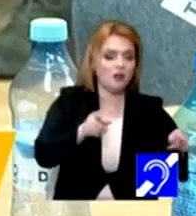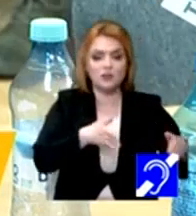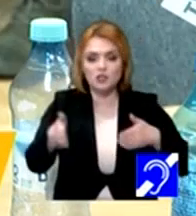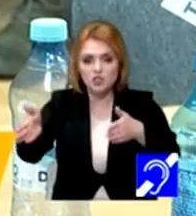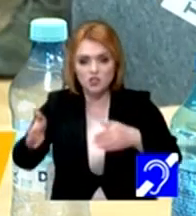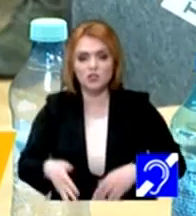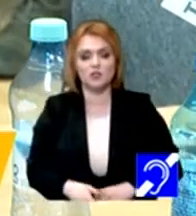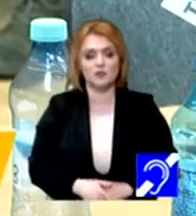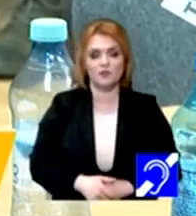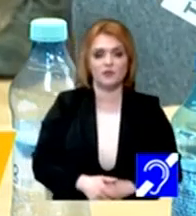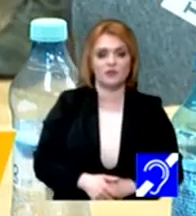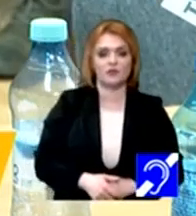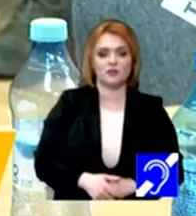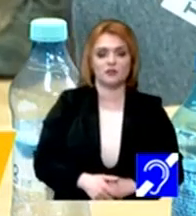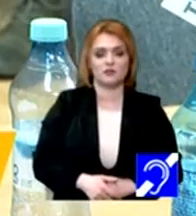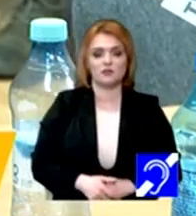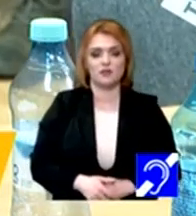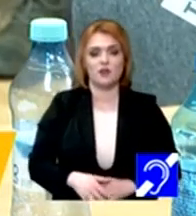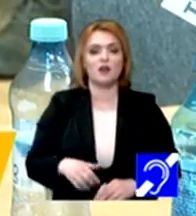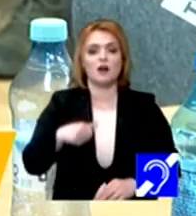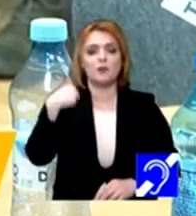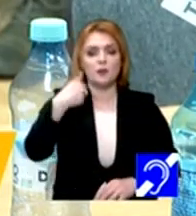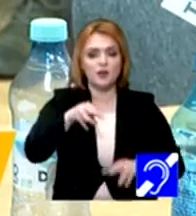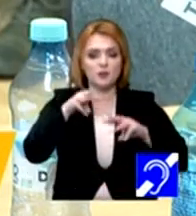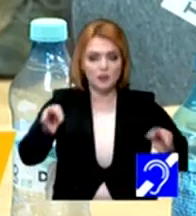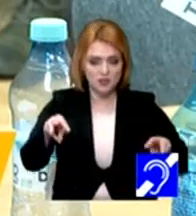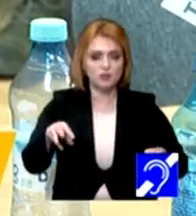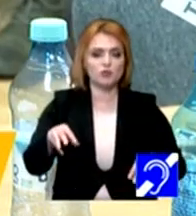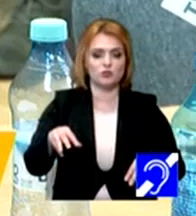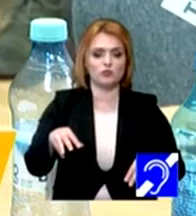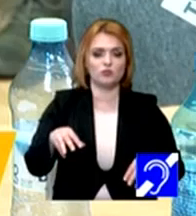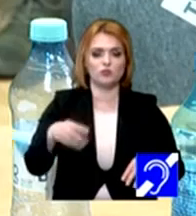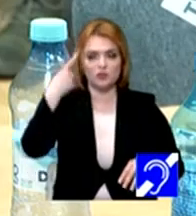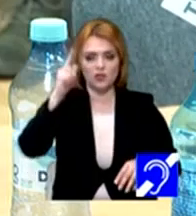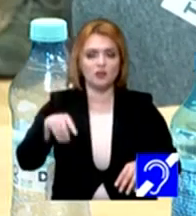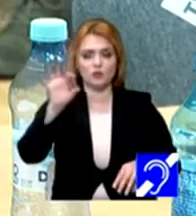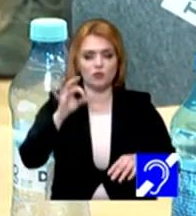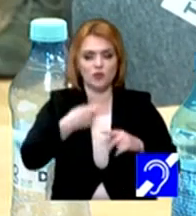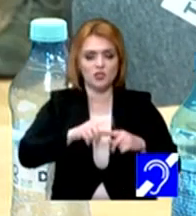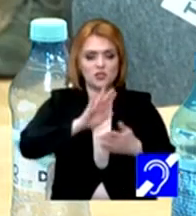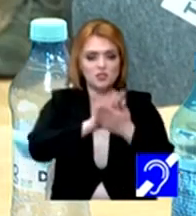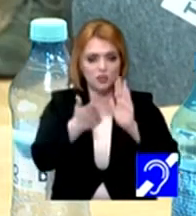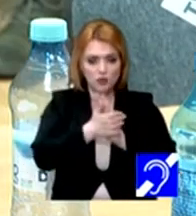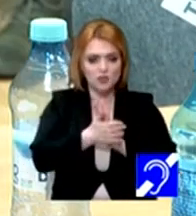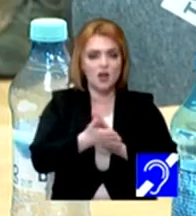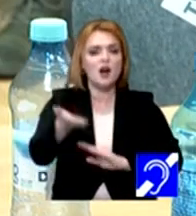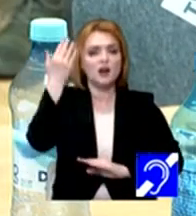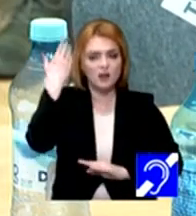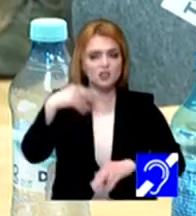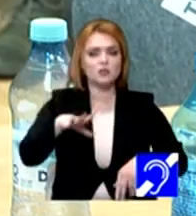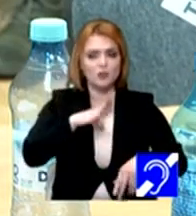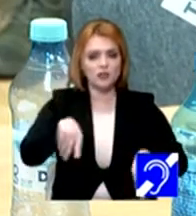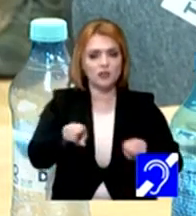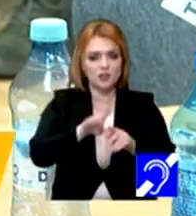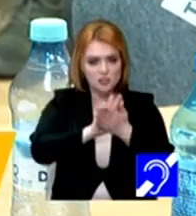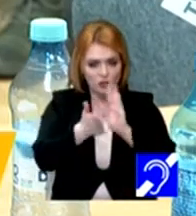ministerului, inclusiv premier-ministru, despre situația care este. Noi am mai avut situații, deci